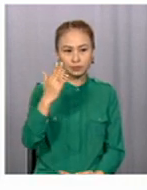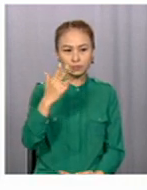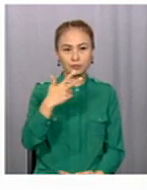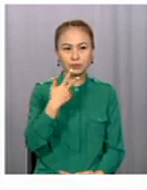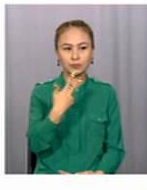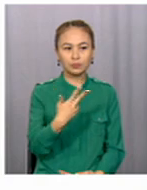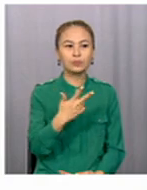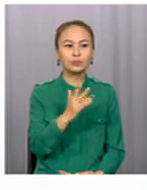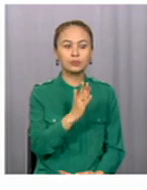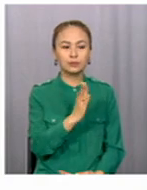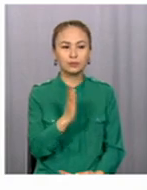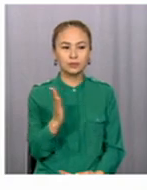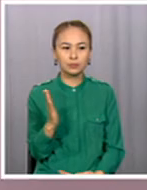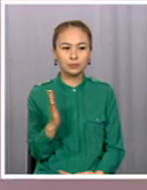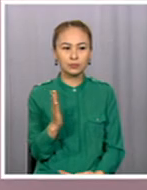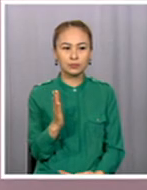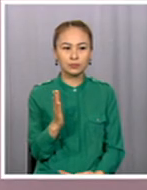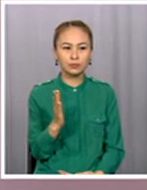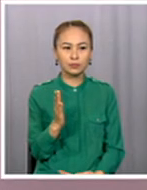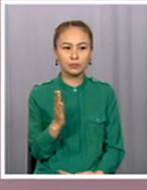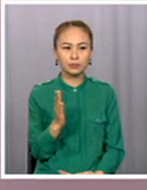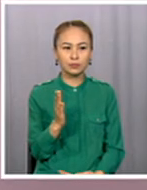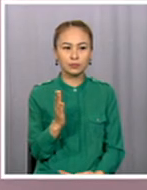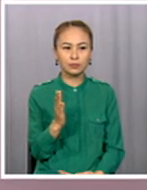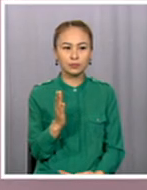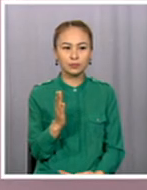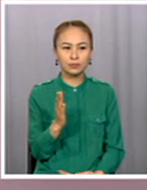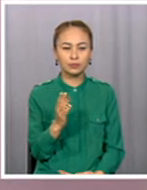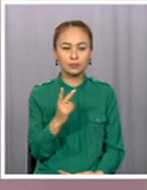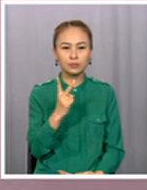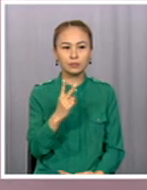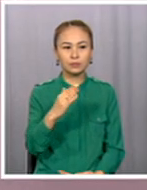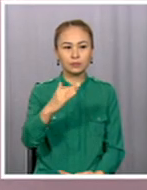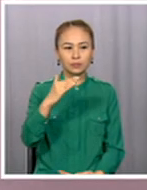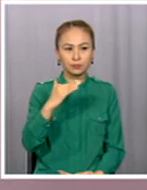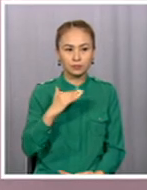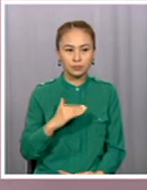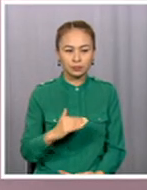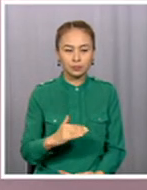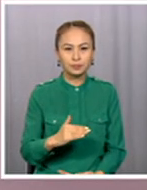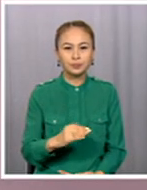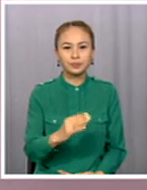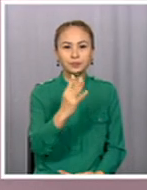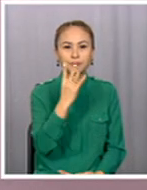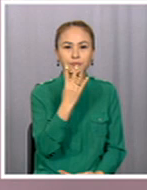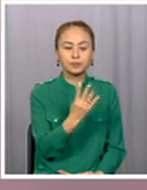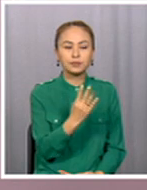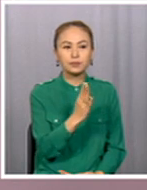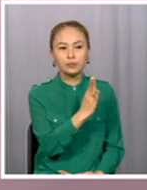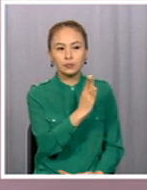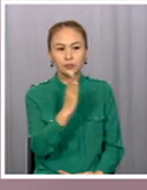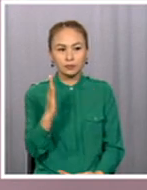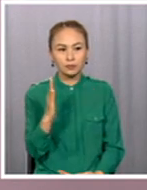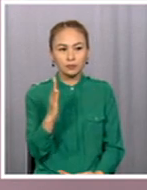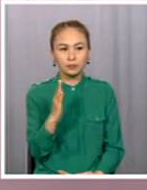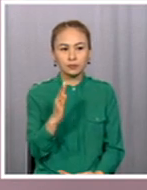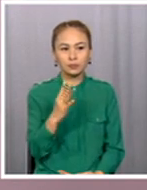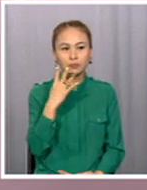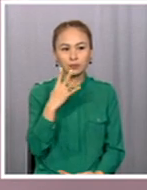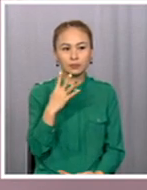жоғары, үш тор көз оңға, екі тор көз төмен, екі тор көз